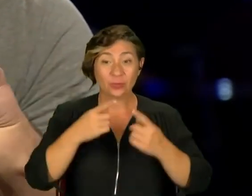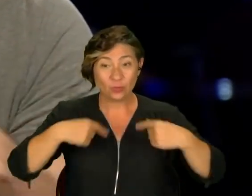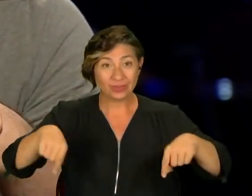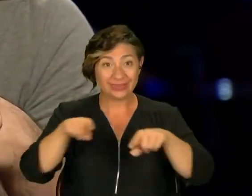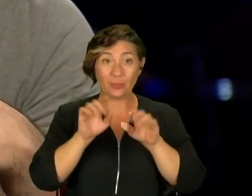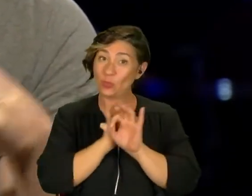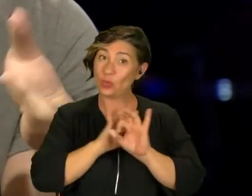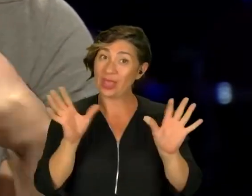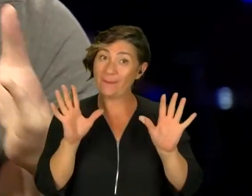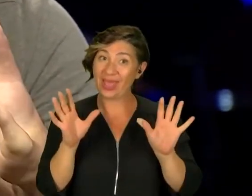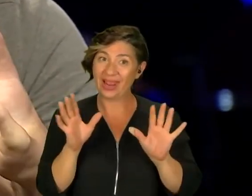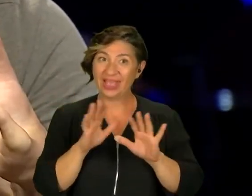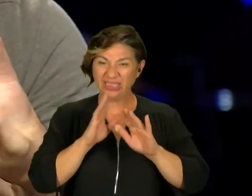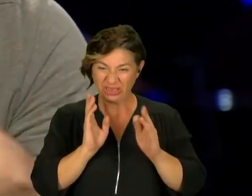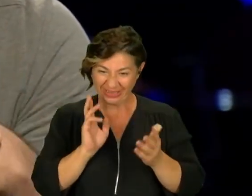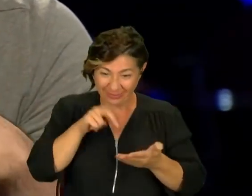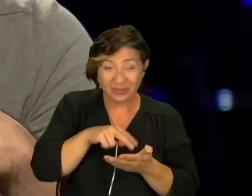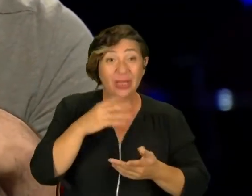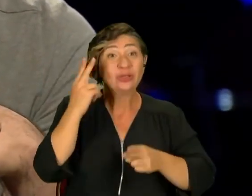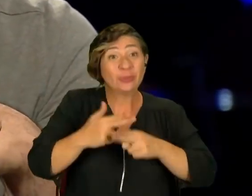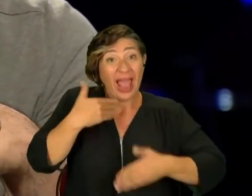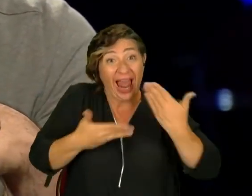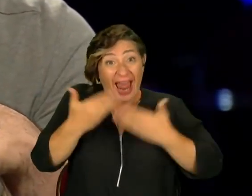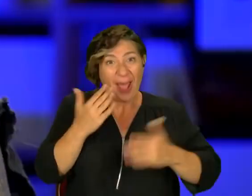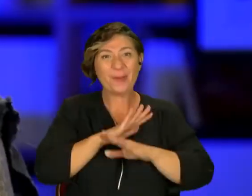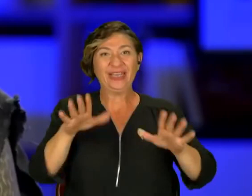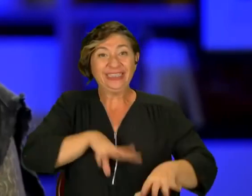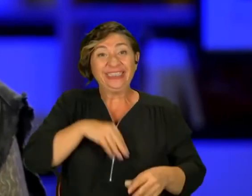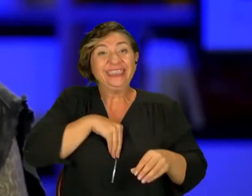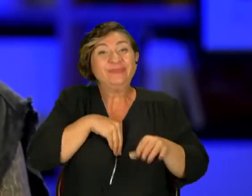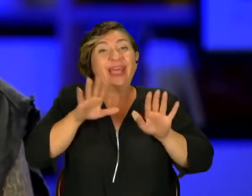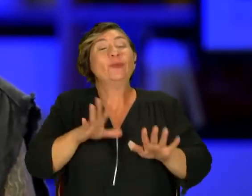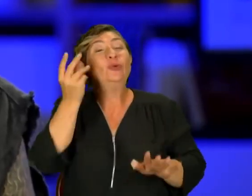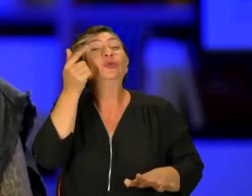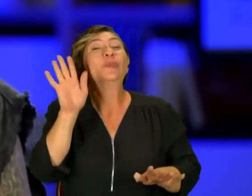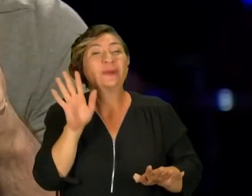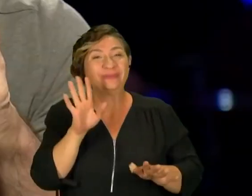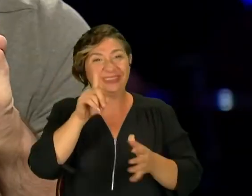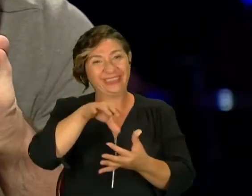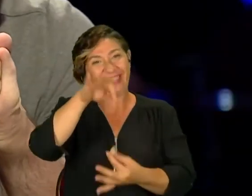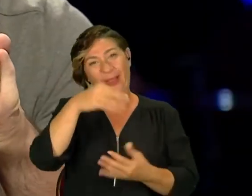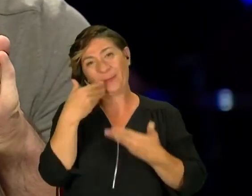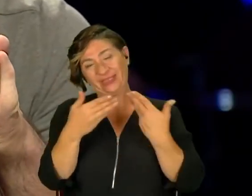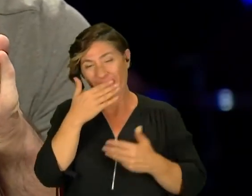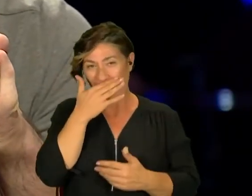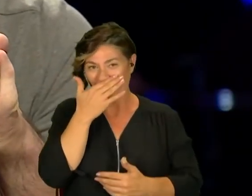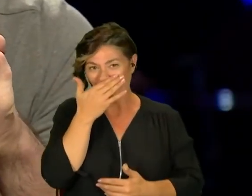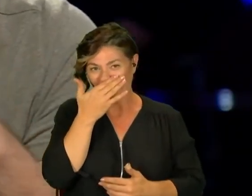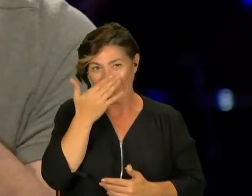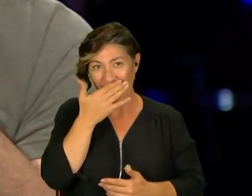Burası mükemmel bu arada. Ben çıkmışken her şeyi söyleyeyim de bir önce. İçimde kalmasın. Senden bahsedelim istiyorum. Tamam.